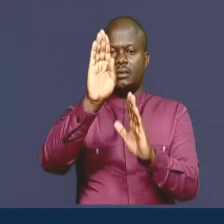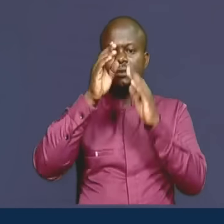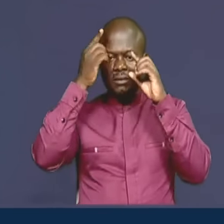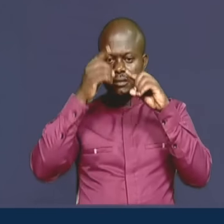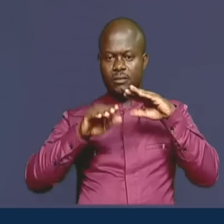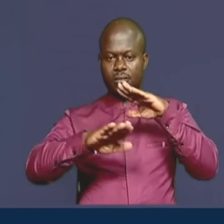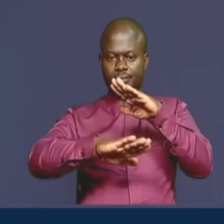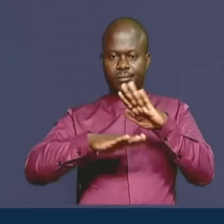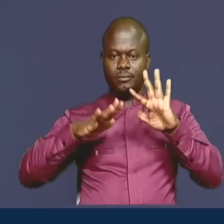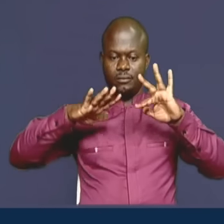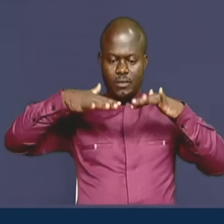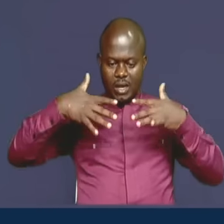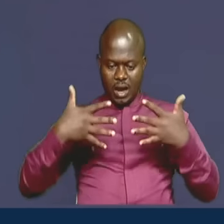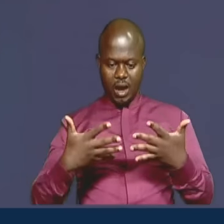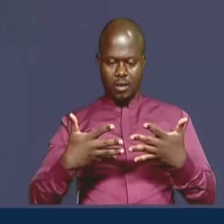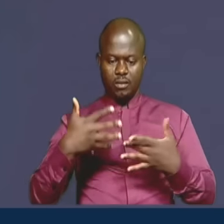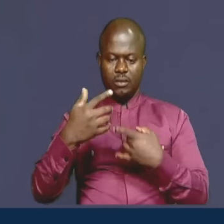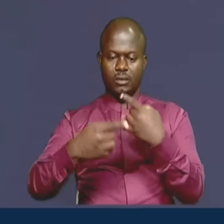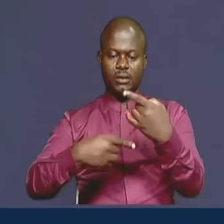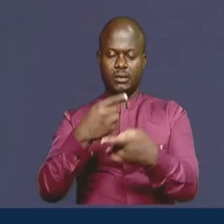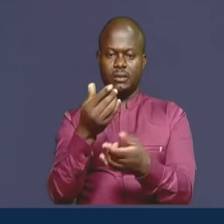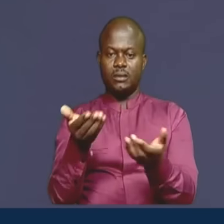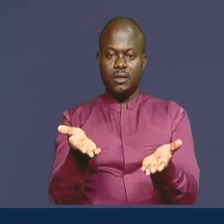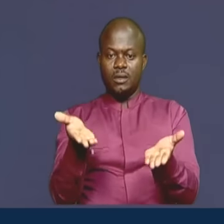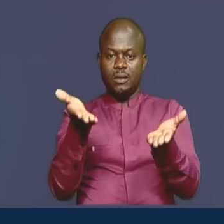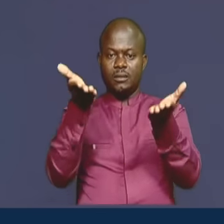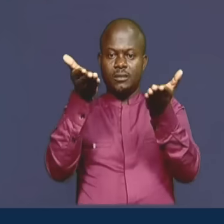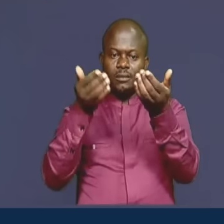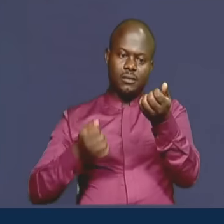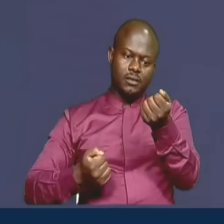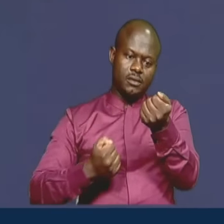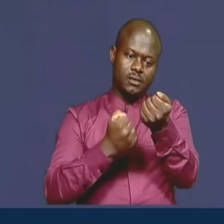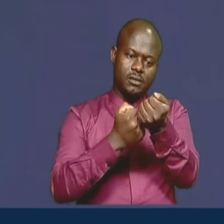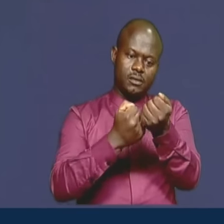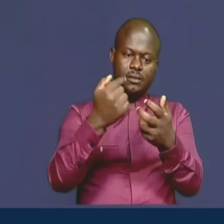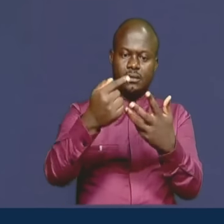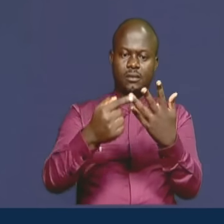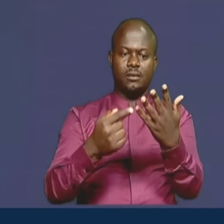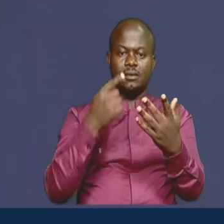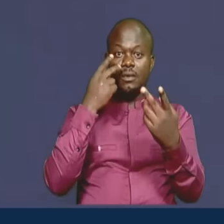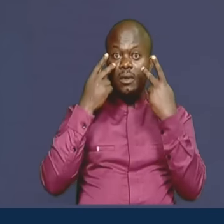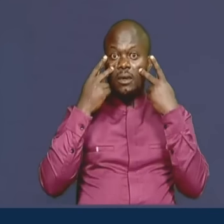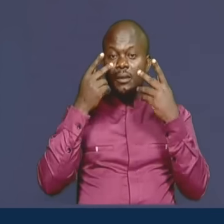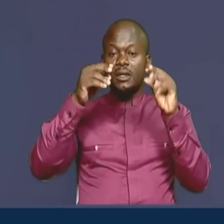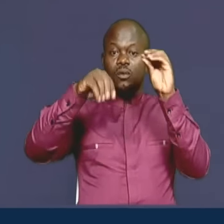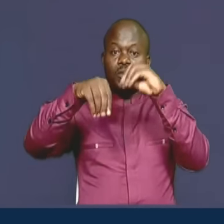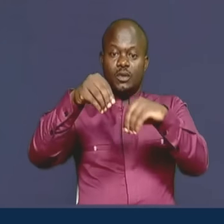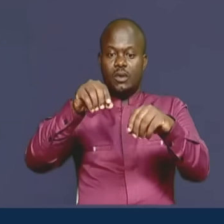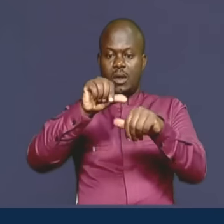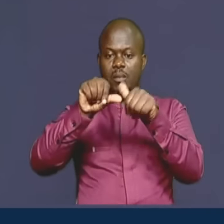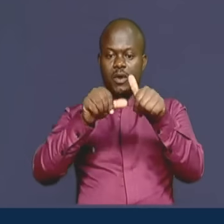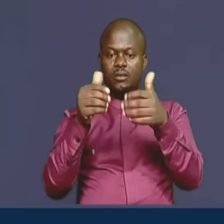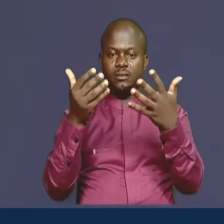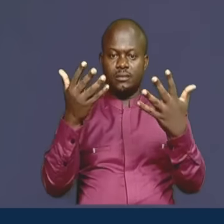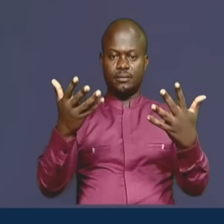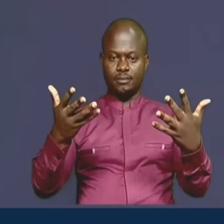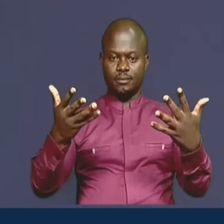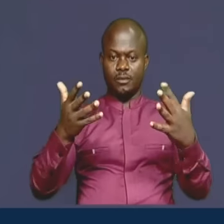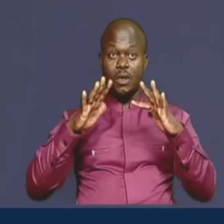ni gute twakomeza kuzamura no gushyigikira ibyo twabonye byatanze umusaruro muri uru rwego?